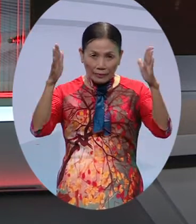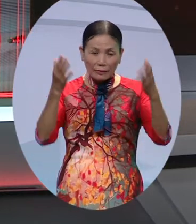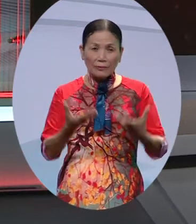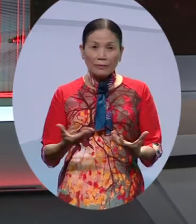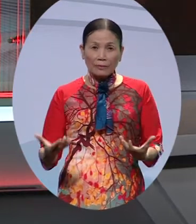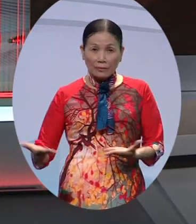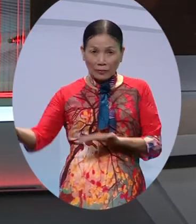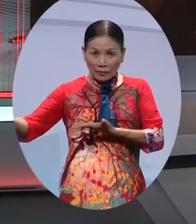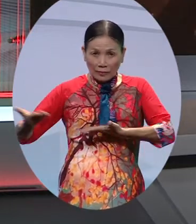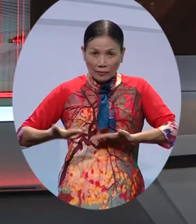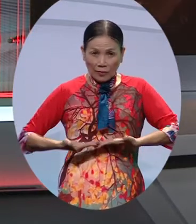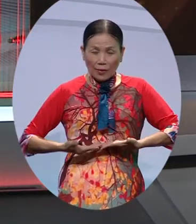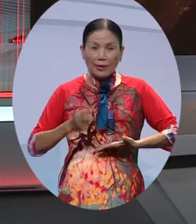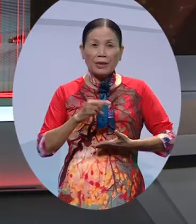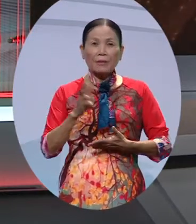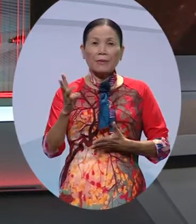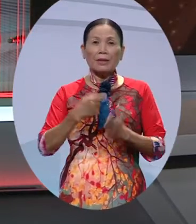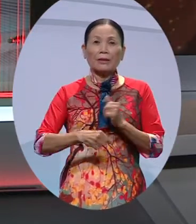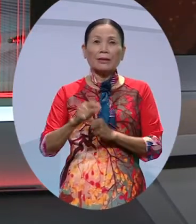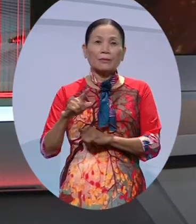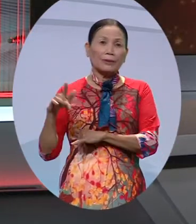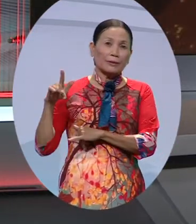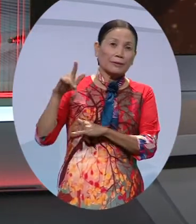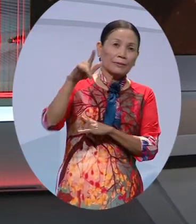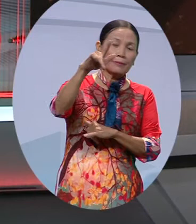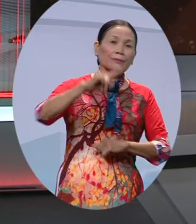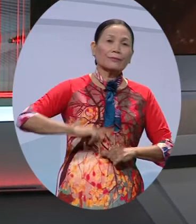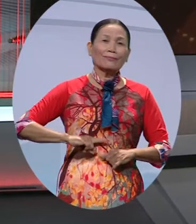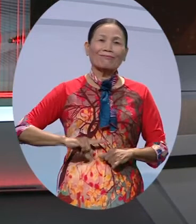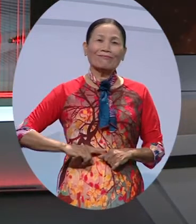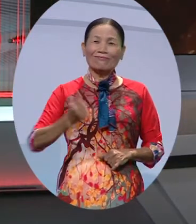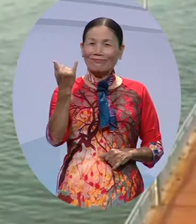đã đón từ ngày 23 tháng 1 và sẽ bay về Trung Quốc đến cuối tháng 1.